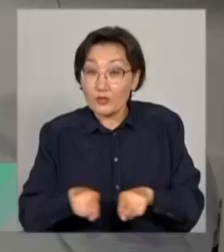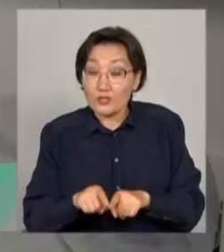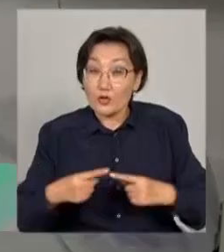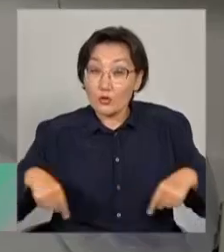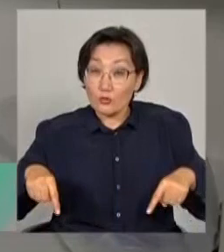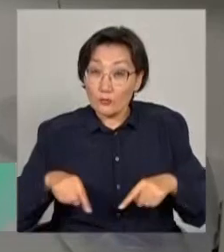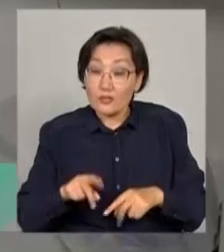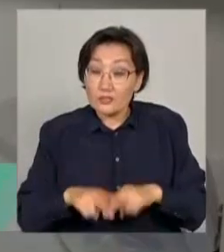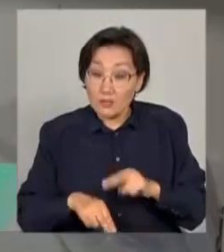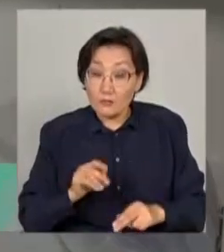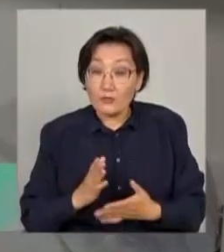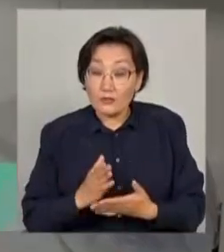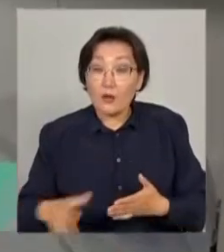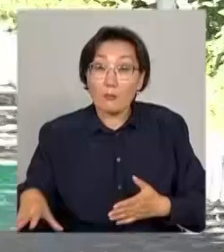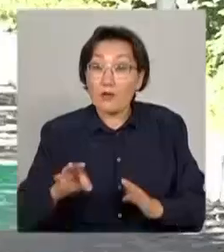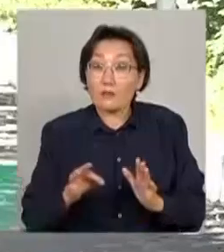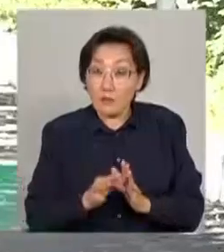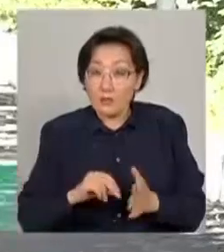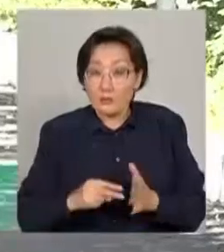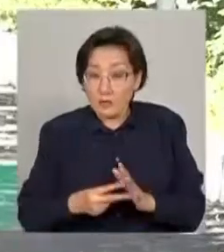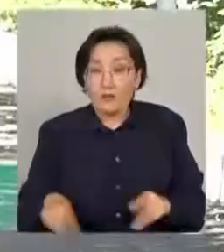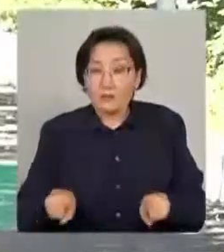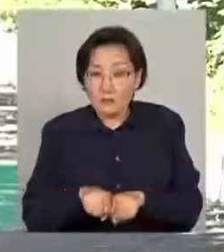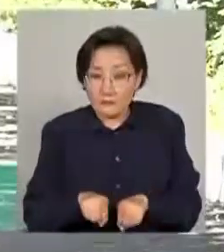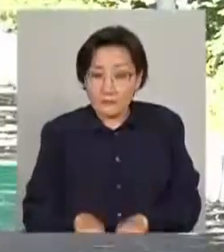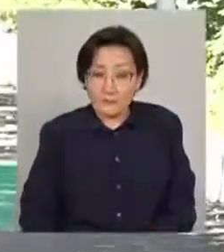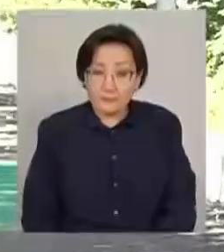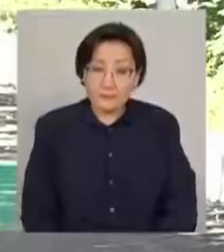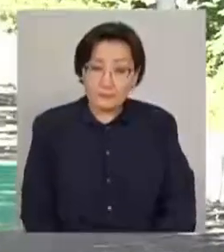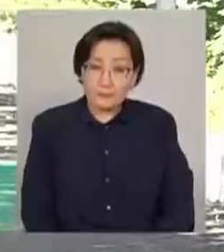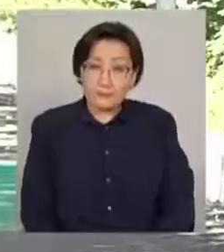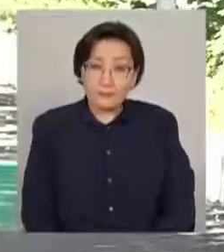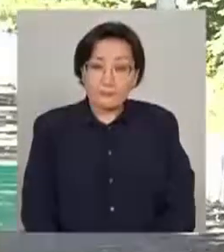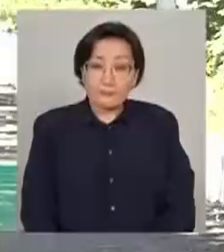мекеме салынған. Бәрінің мақсаты бір. Гүлмарал Изатқызы, Ғани Қалауов, Алматы телеарнасы.